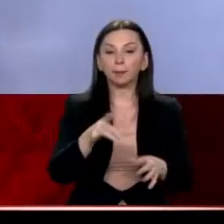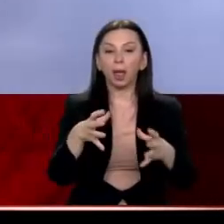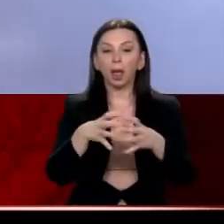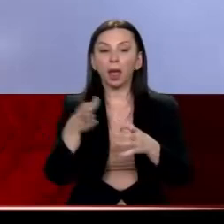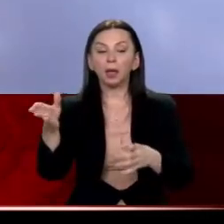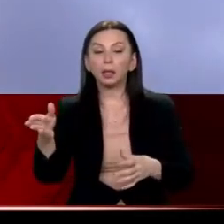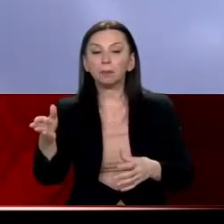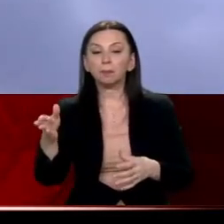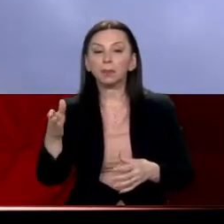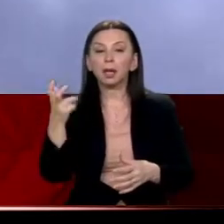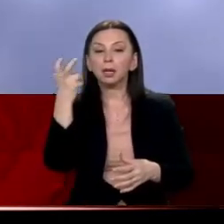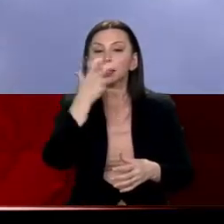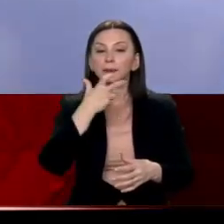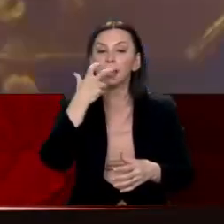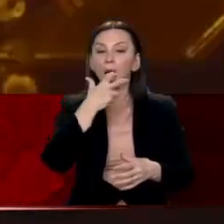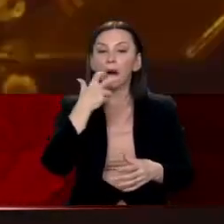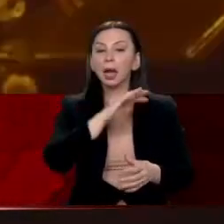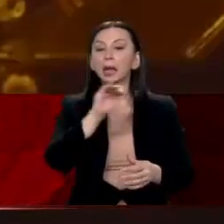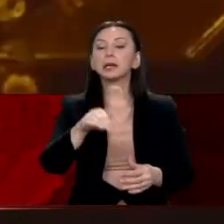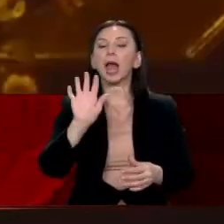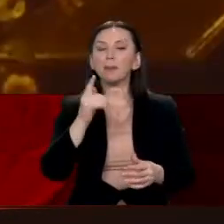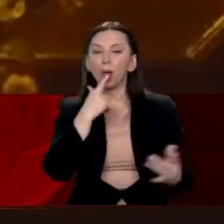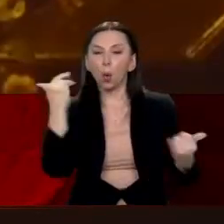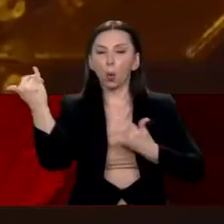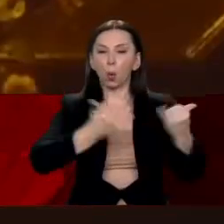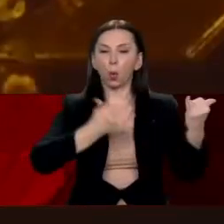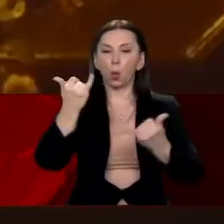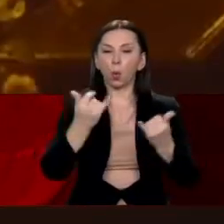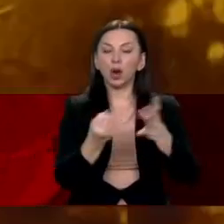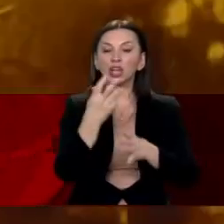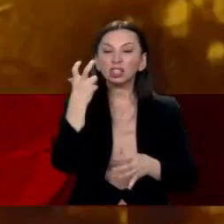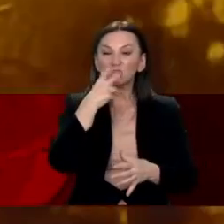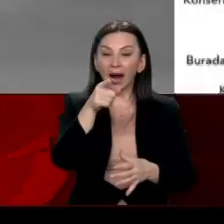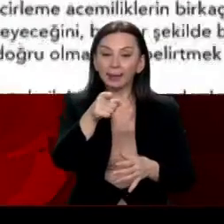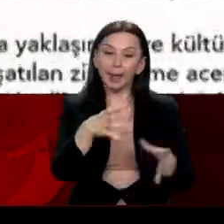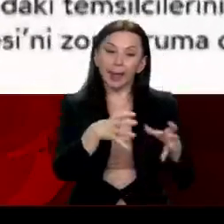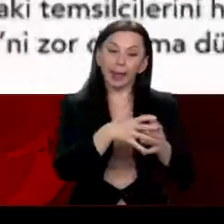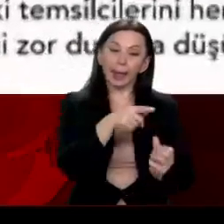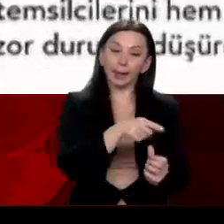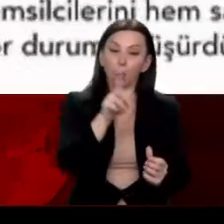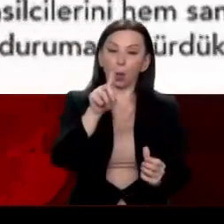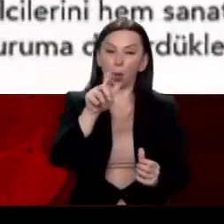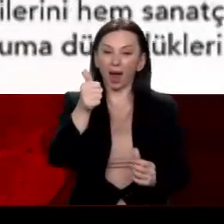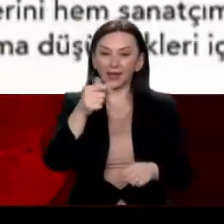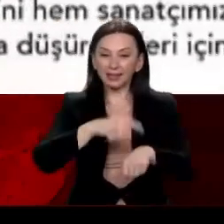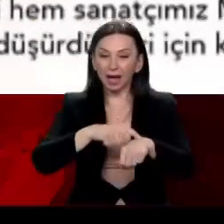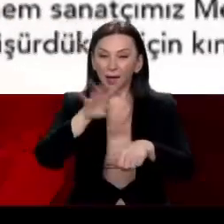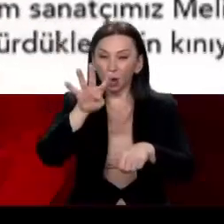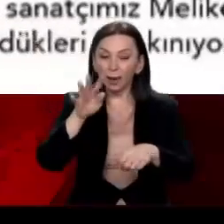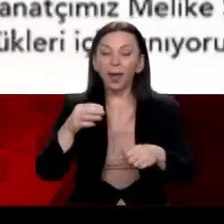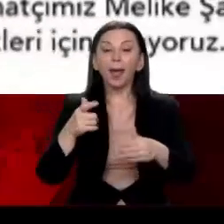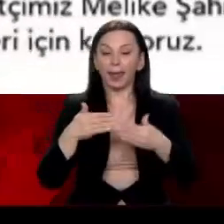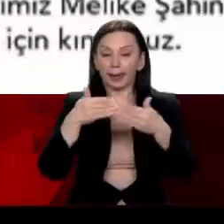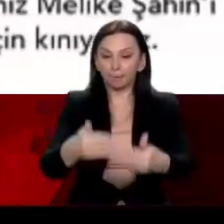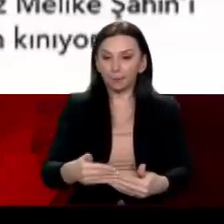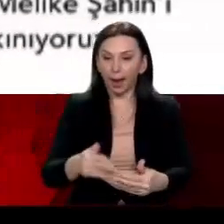sahneye çıkmaya ikna olmadığı için... Polemik de böyle başladı. Şarkıcının ekibi bu kez 16'da bildirdikleri erteleme